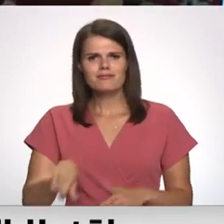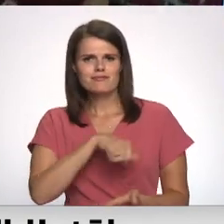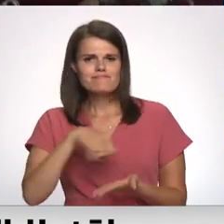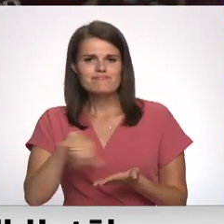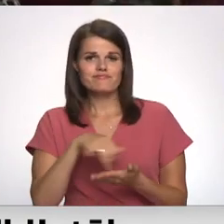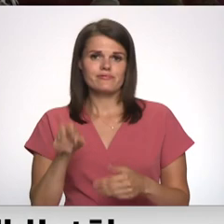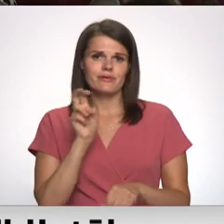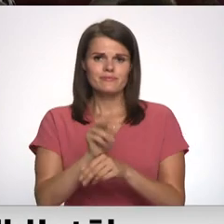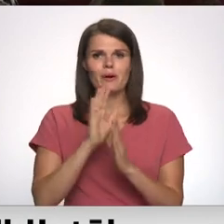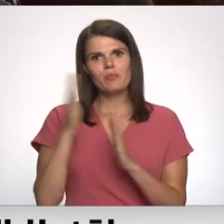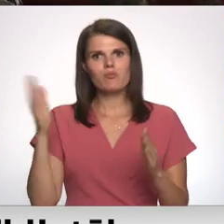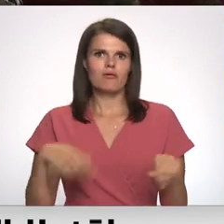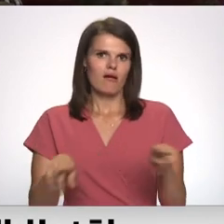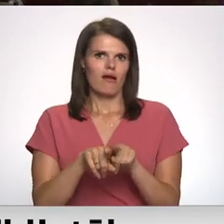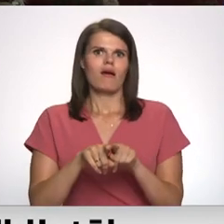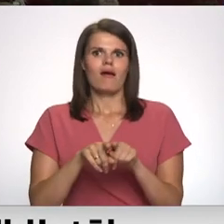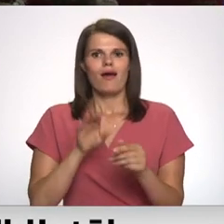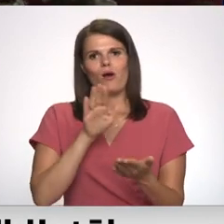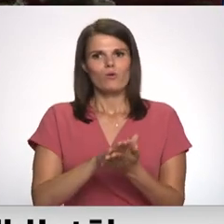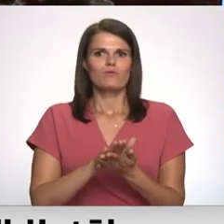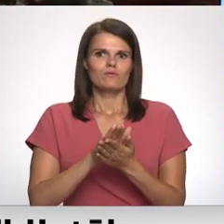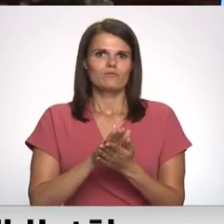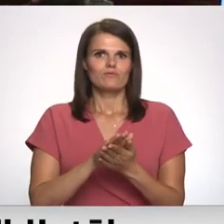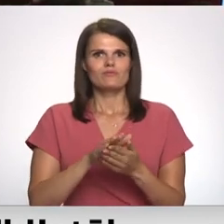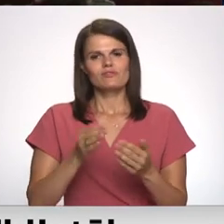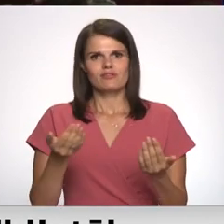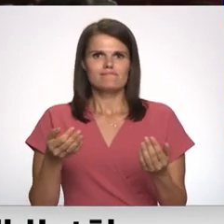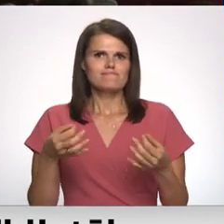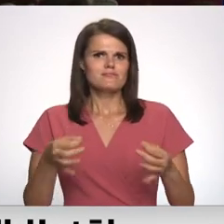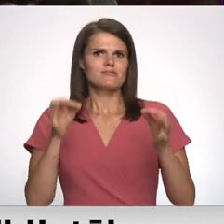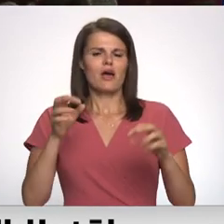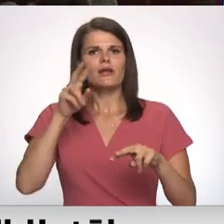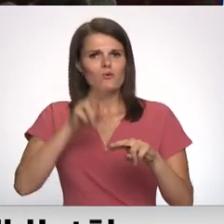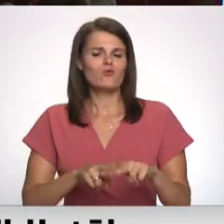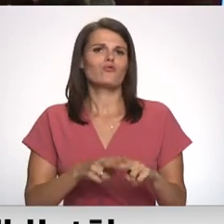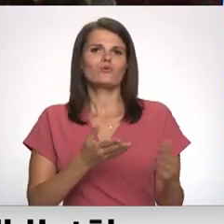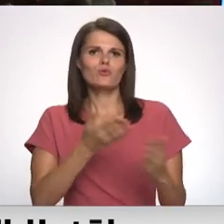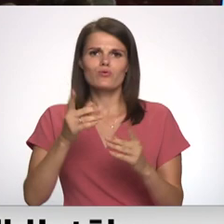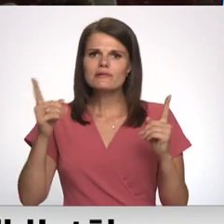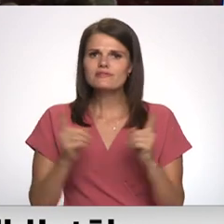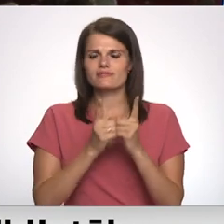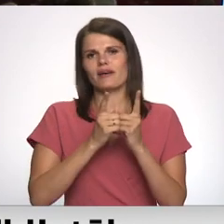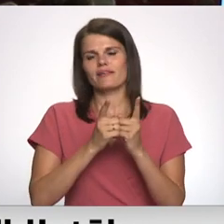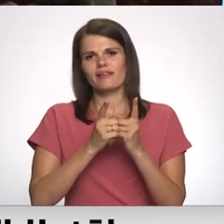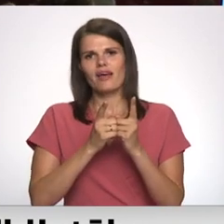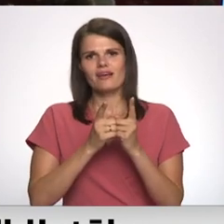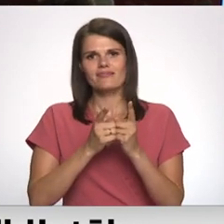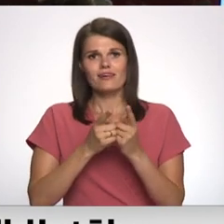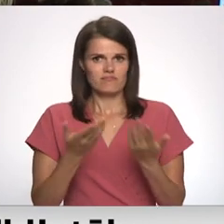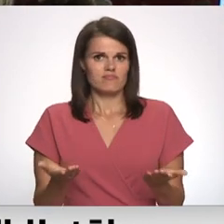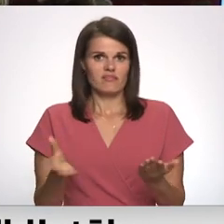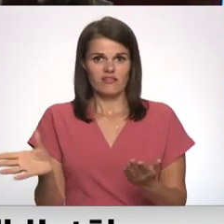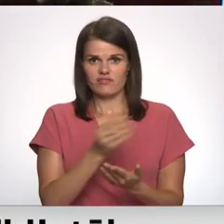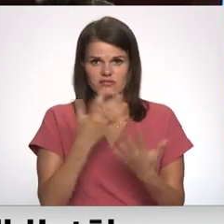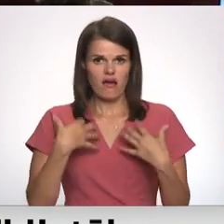uz bibliotēku kā uz tādu svētnīcu, kā uz vietu, kur satikties, kur... Jā, un tas viss